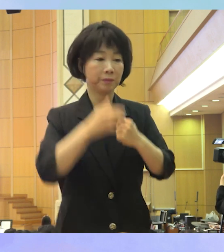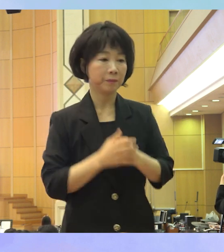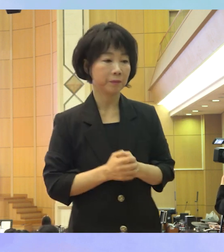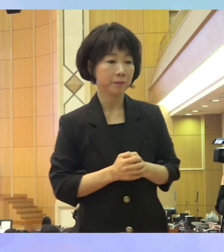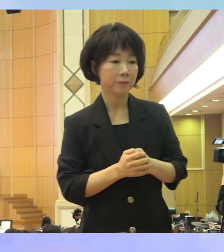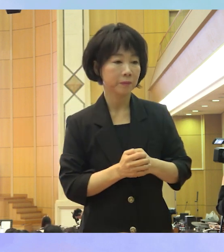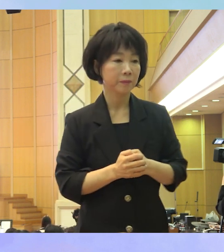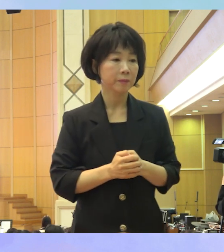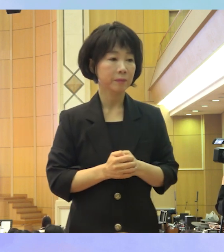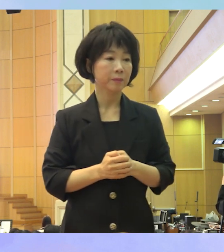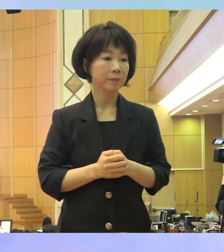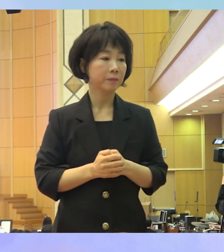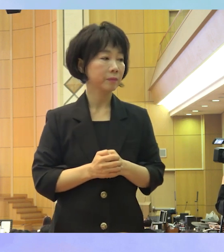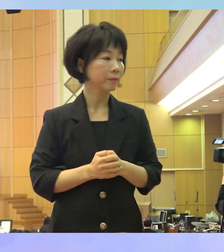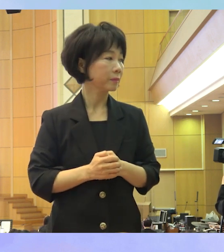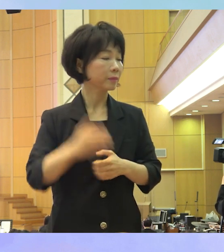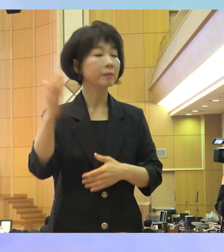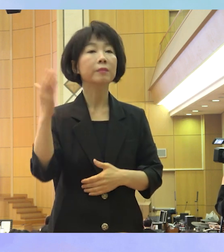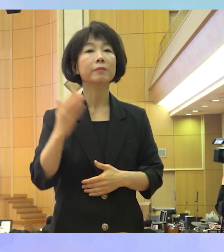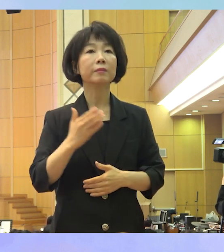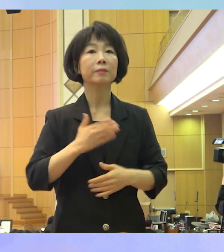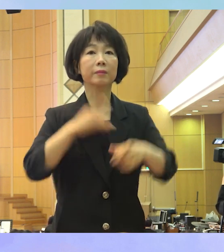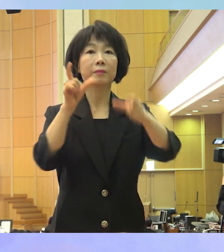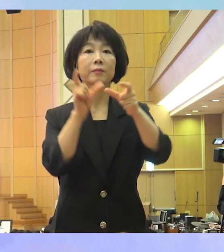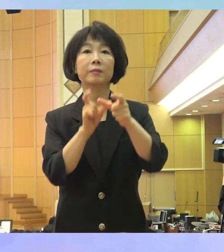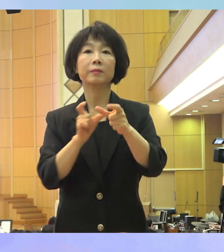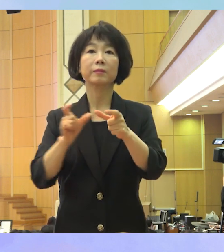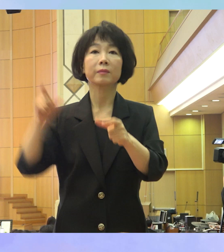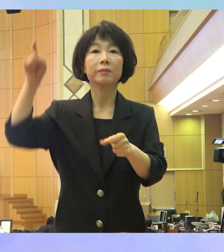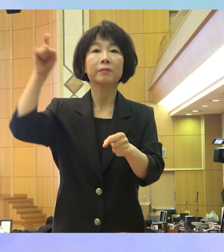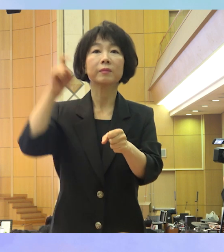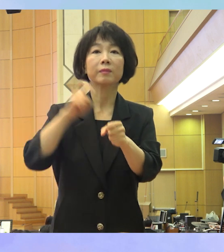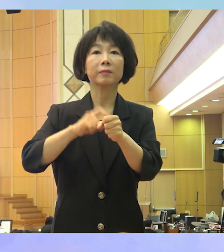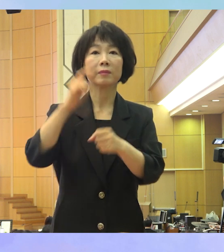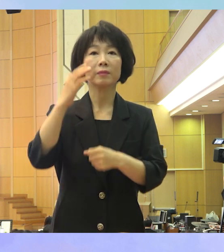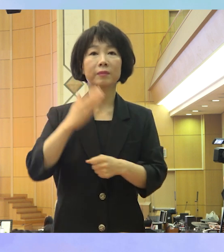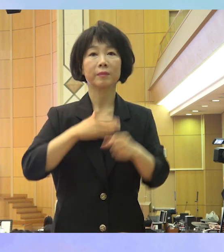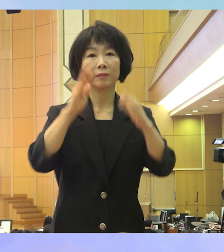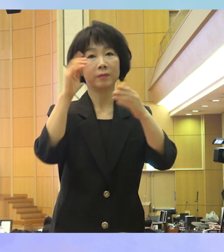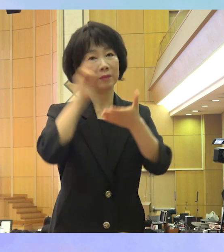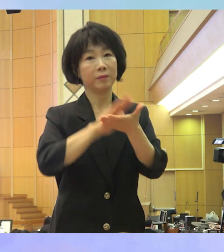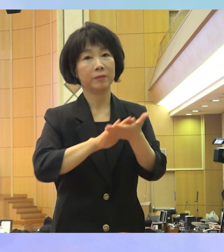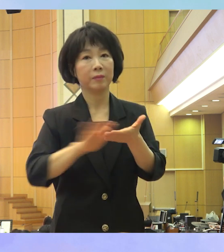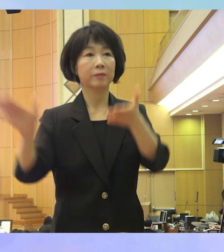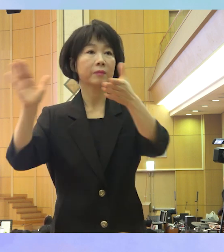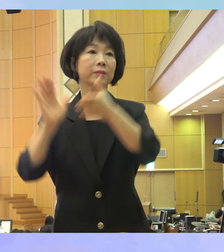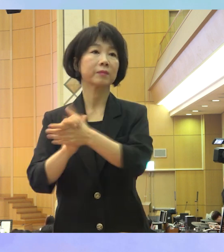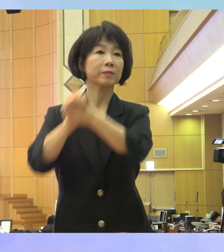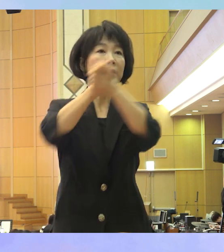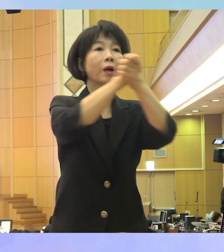주시네. 마른 떡 하나에